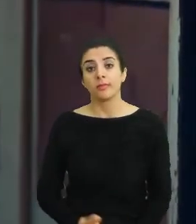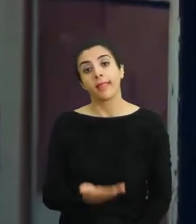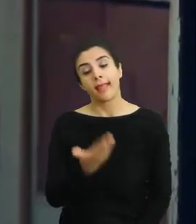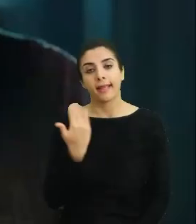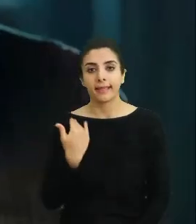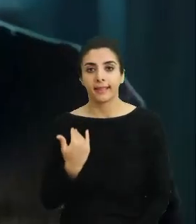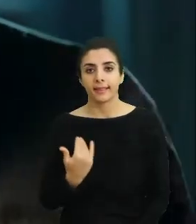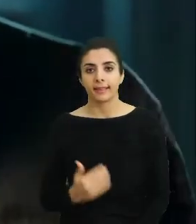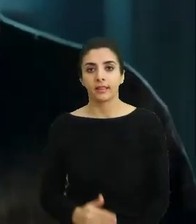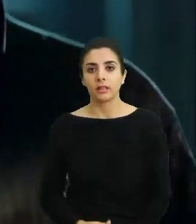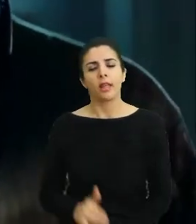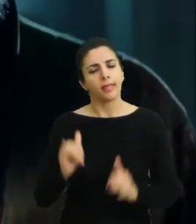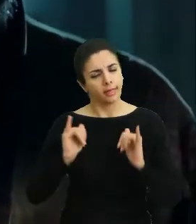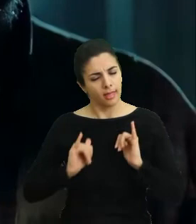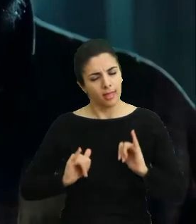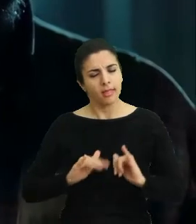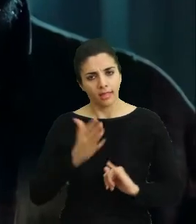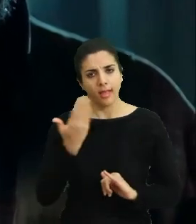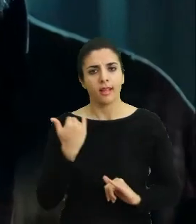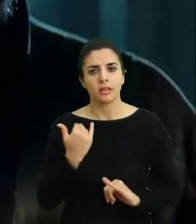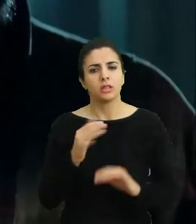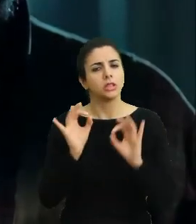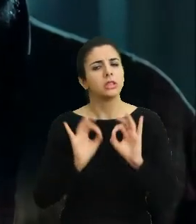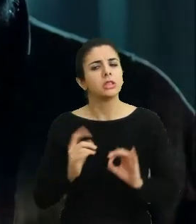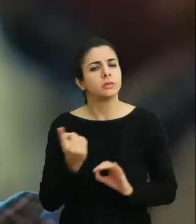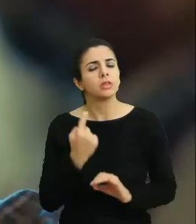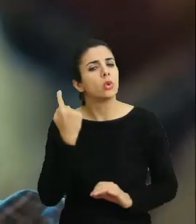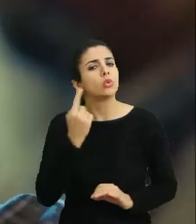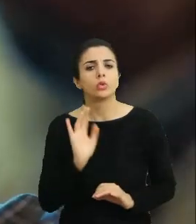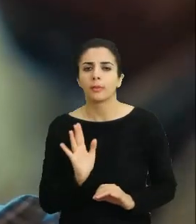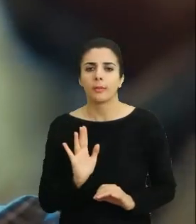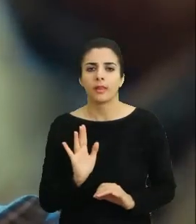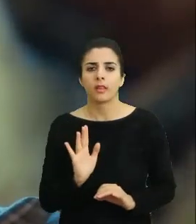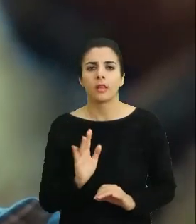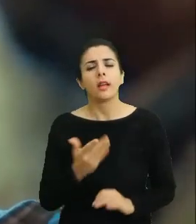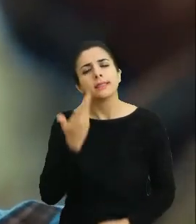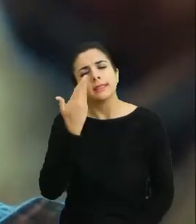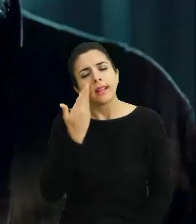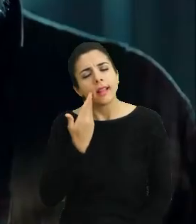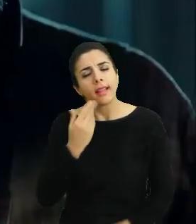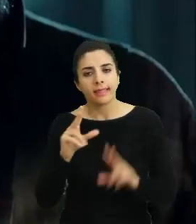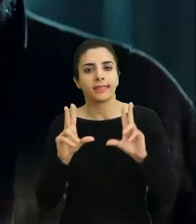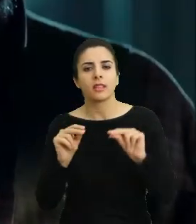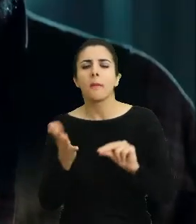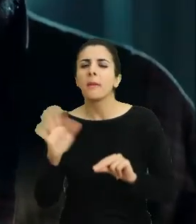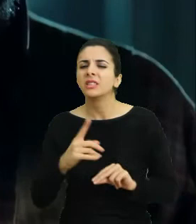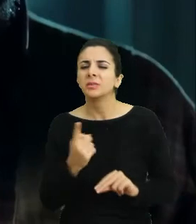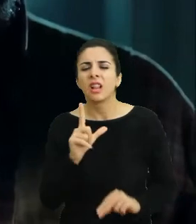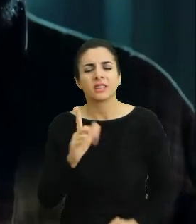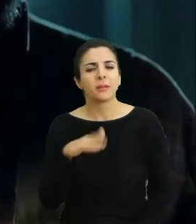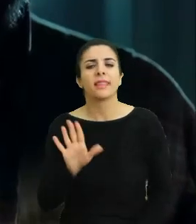Gel. Dinlen o vakit. Hiçbir şey düşünme. Seyret yeter. Başka bir şey